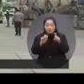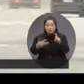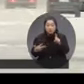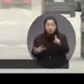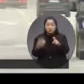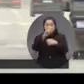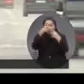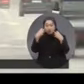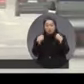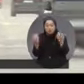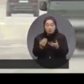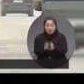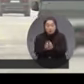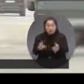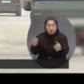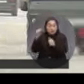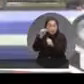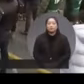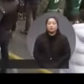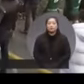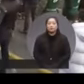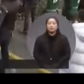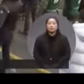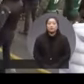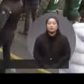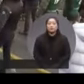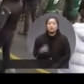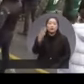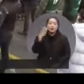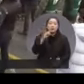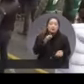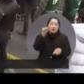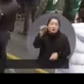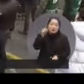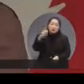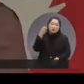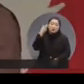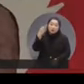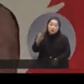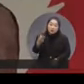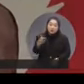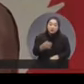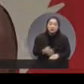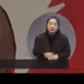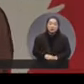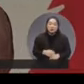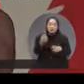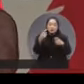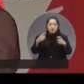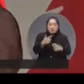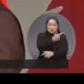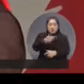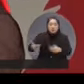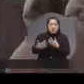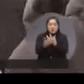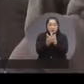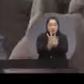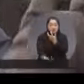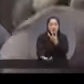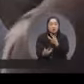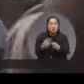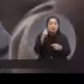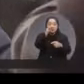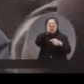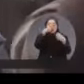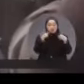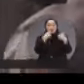이후 가파르게 회복했습니다. 13일째 파업을 이어가는 화물연대는 대규모 파업 결의 대회를 통해 정부의